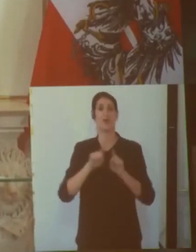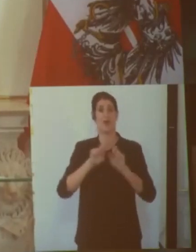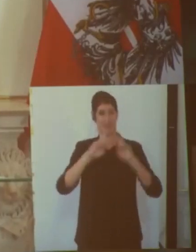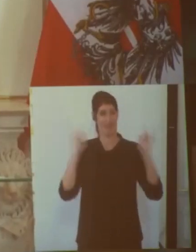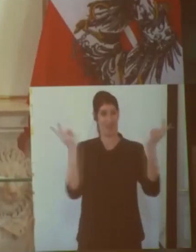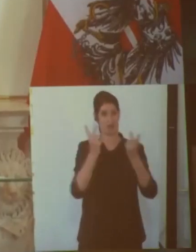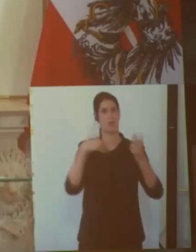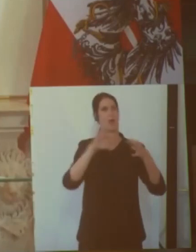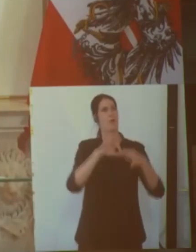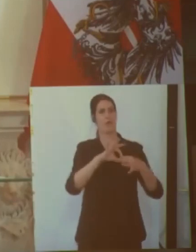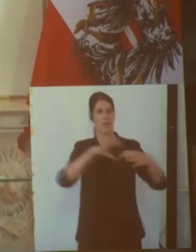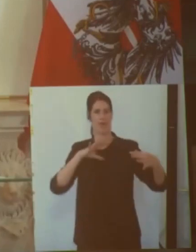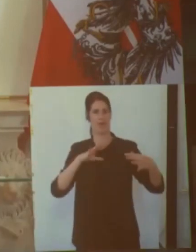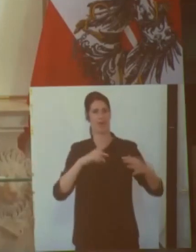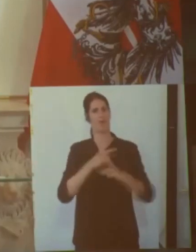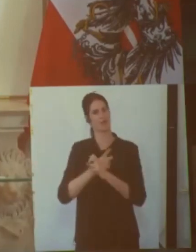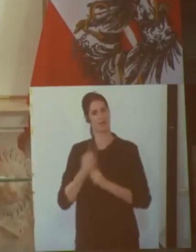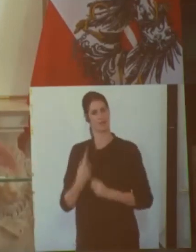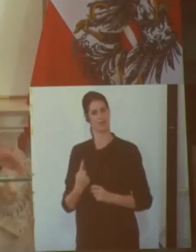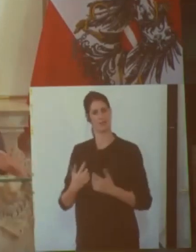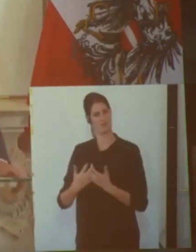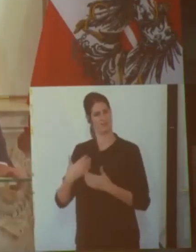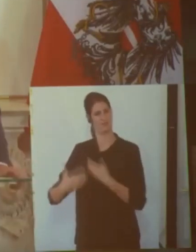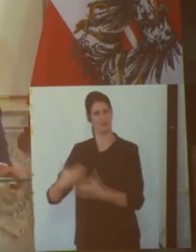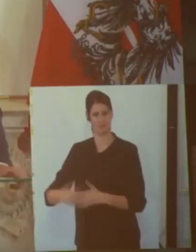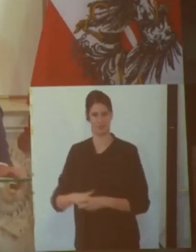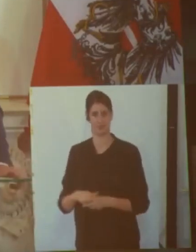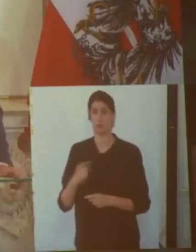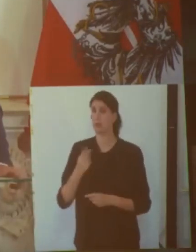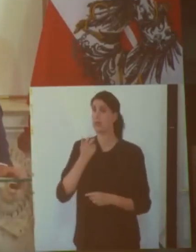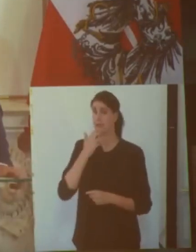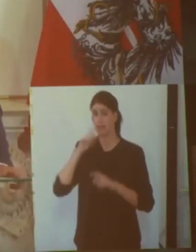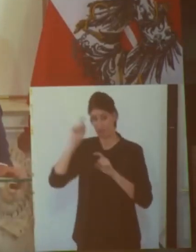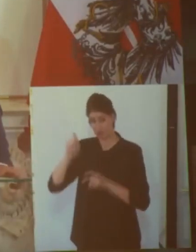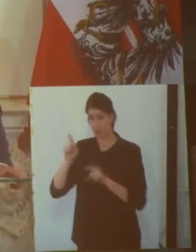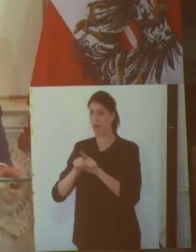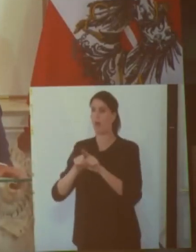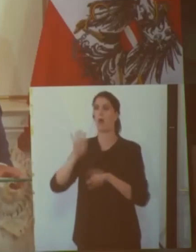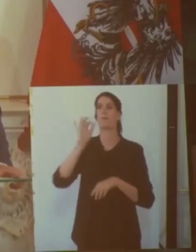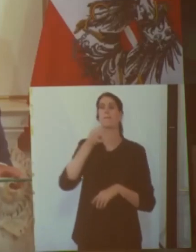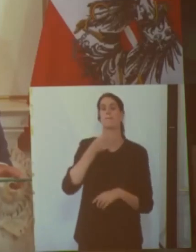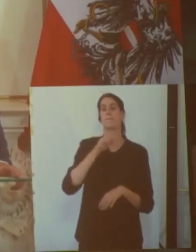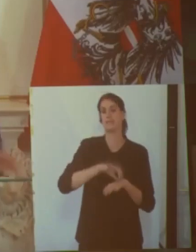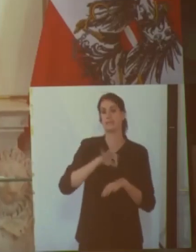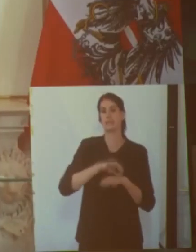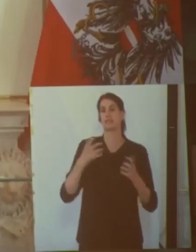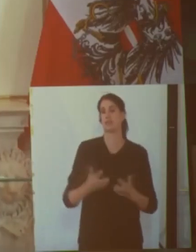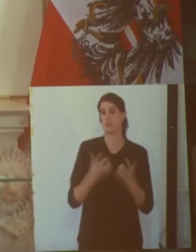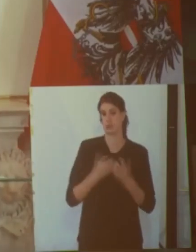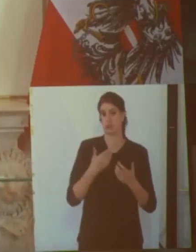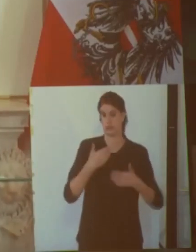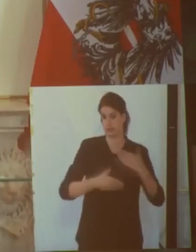werden. Das betrifft die Energieversorgung, genauso wie die Produktion von medizinischen Produkten oder